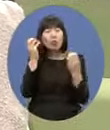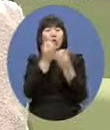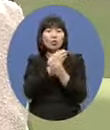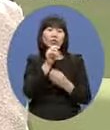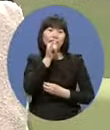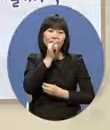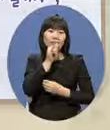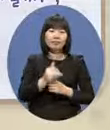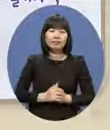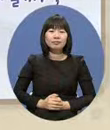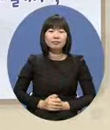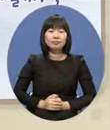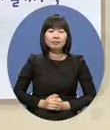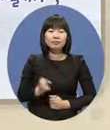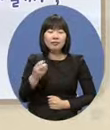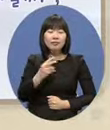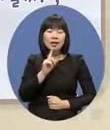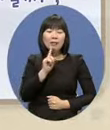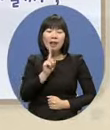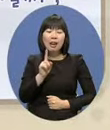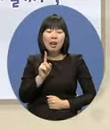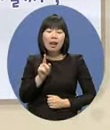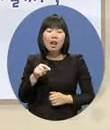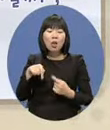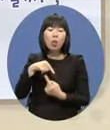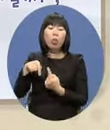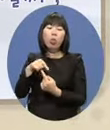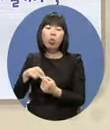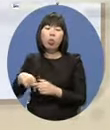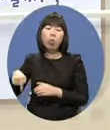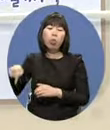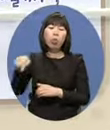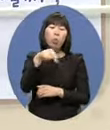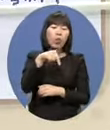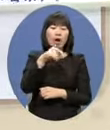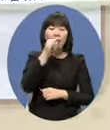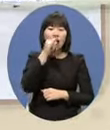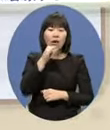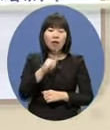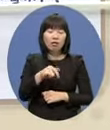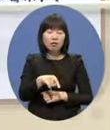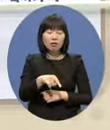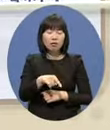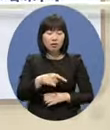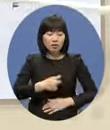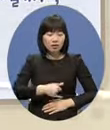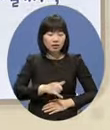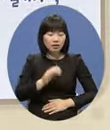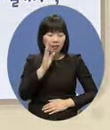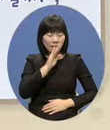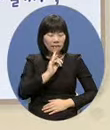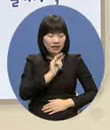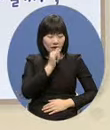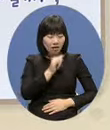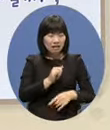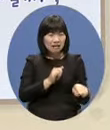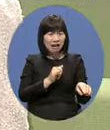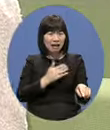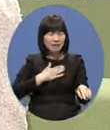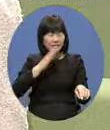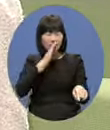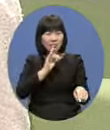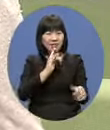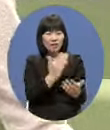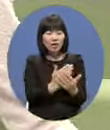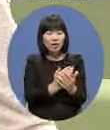있다라는 거예요 또 말 돌리는 거 이거 좀 약한 부모님들 애가 좀 안 좋은 얘기하면 아 야 나 기분 나쁜 일 얘기하지